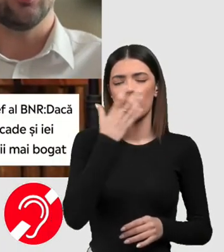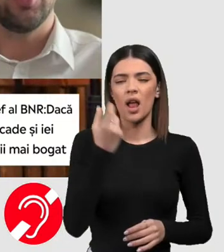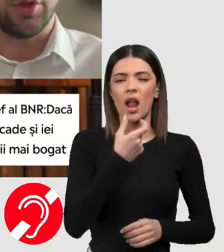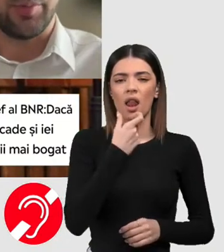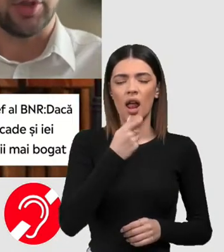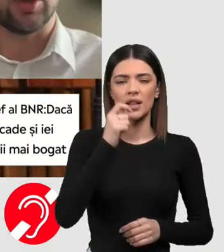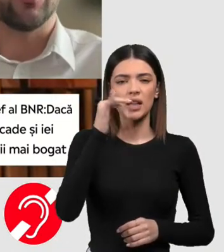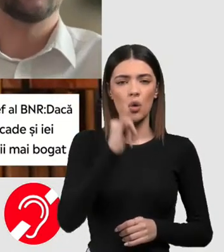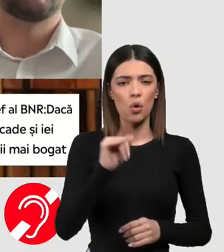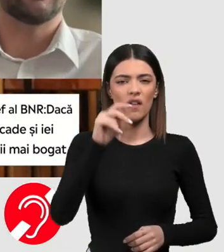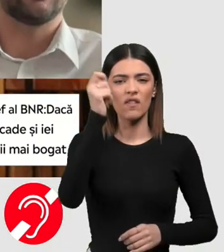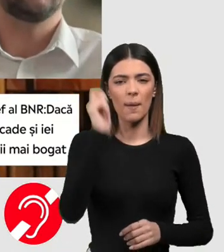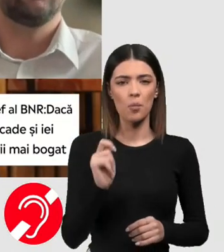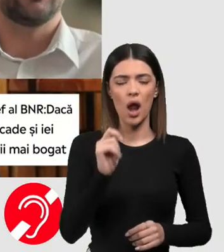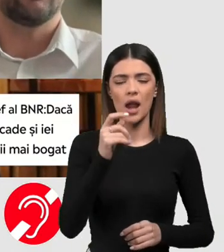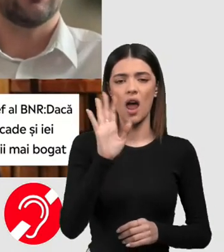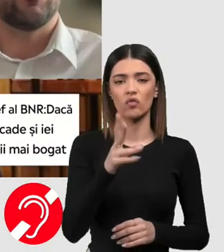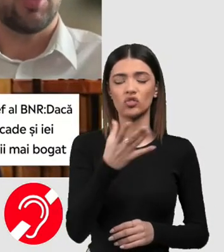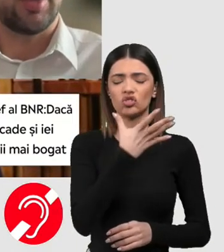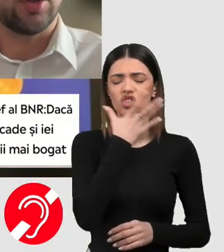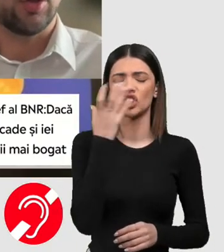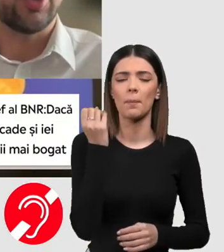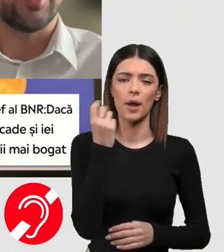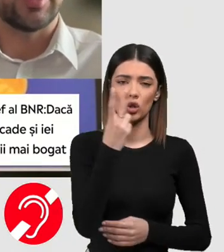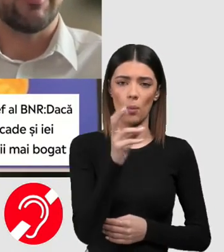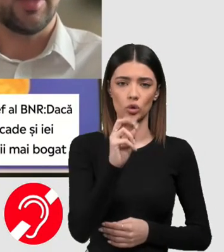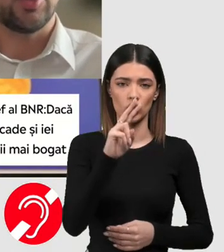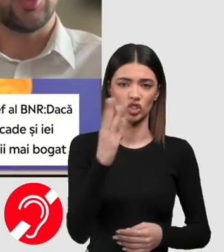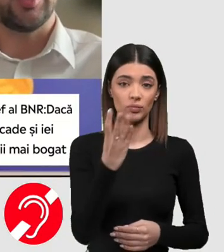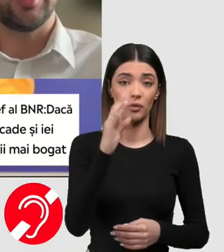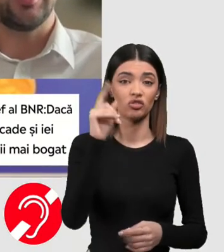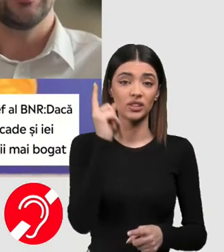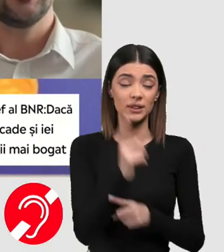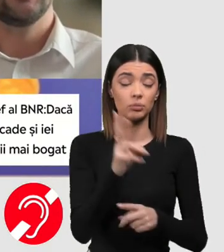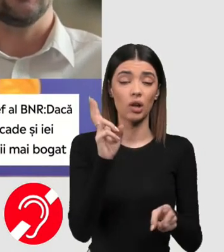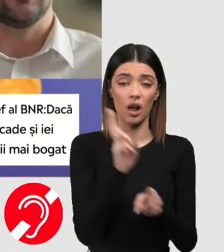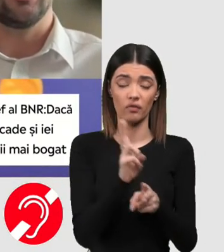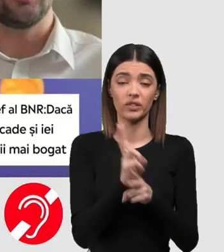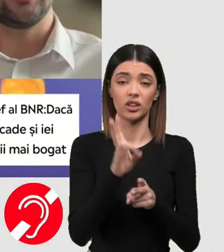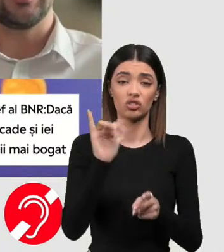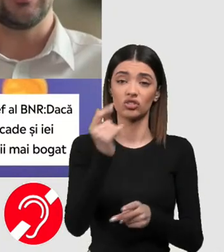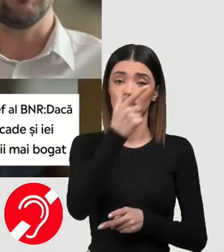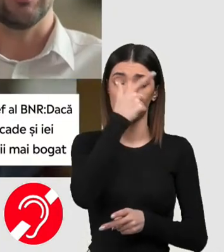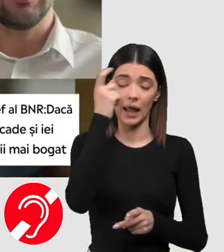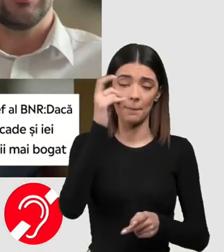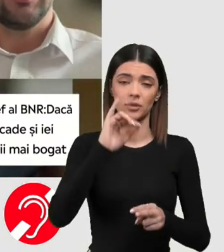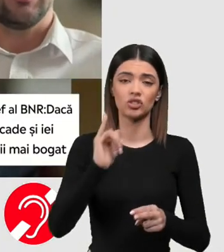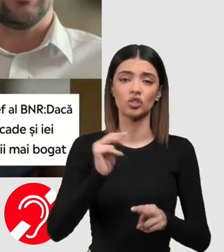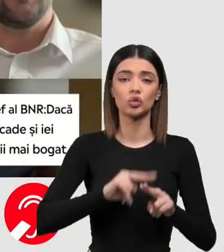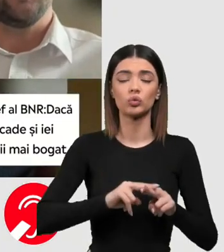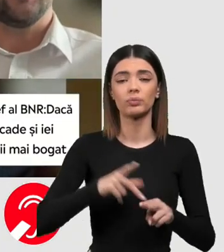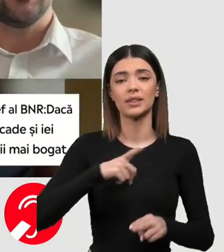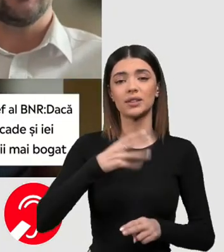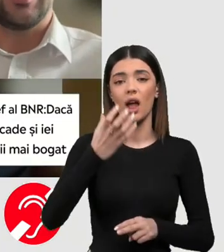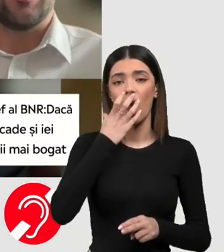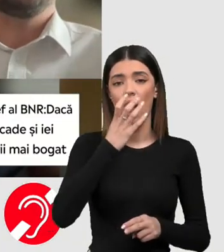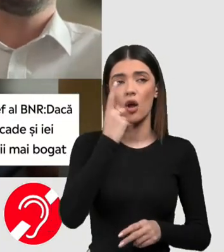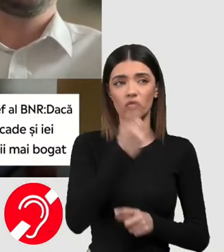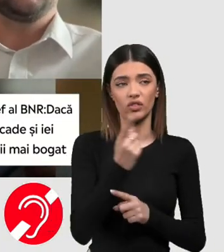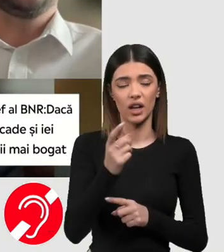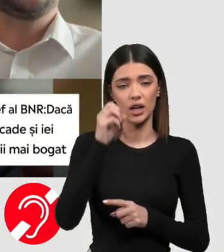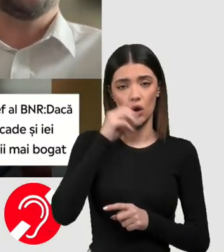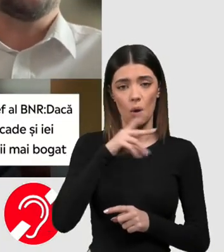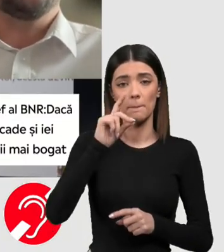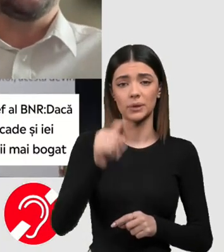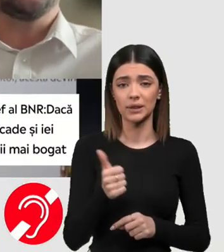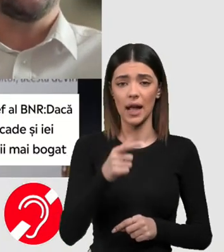februarie 2024 au fost cele mai calde luni, ianuarie, februarie în istorie și trebuie să avem grijă și de climă. Da,